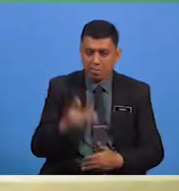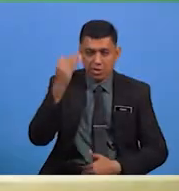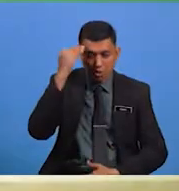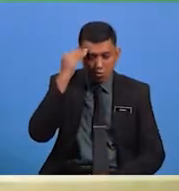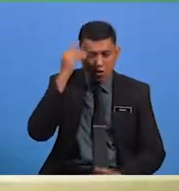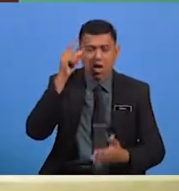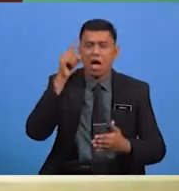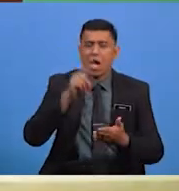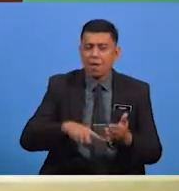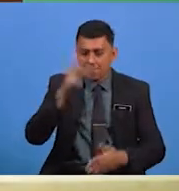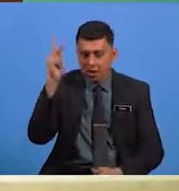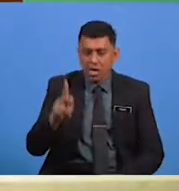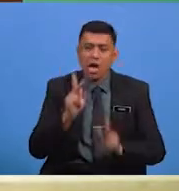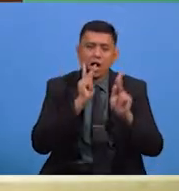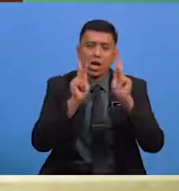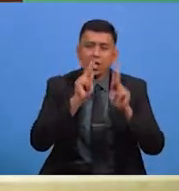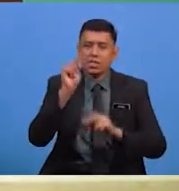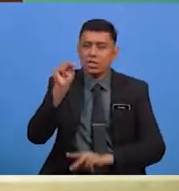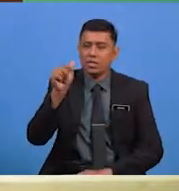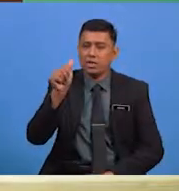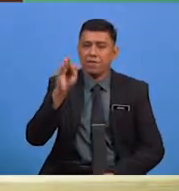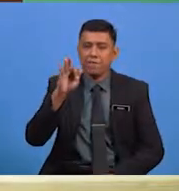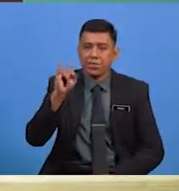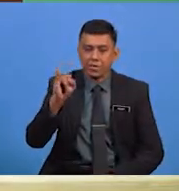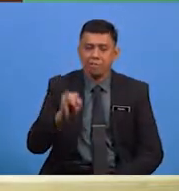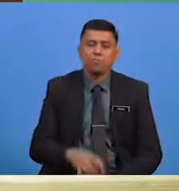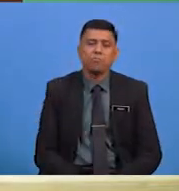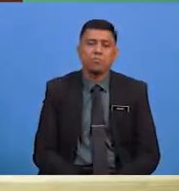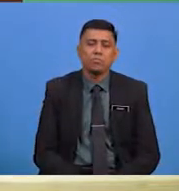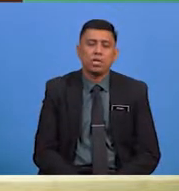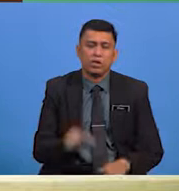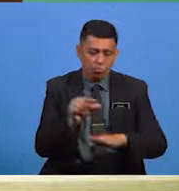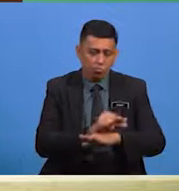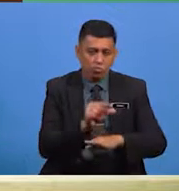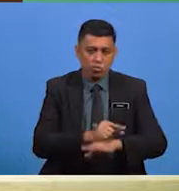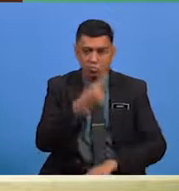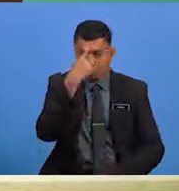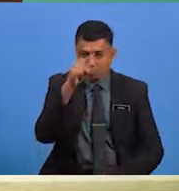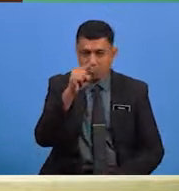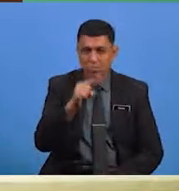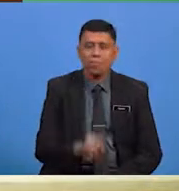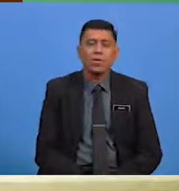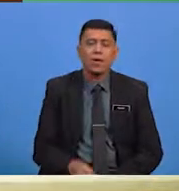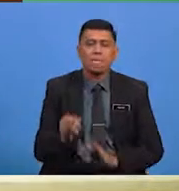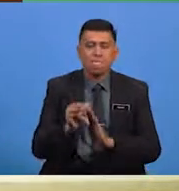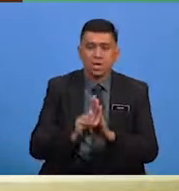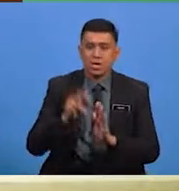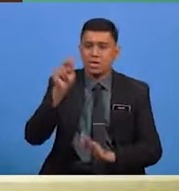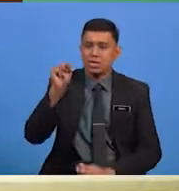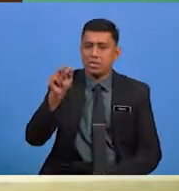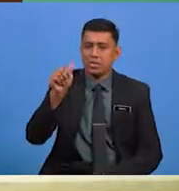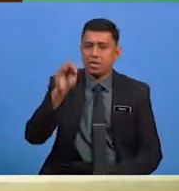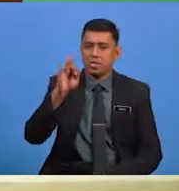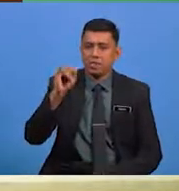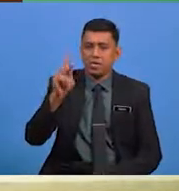apakah kata nafi. Kata nafi digunakan untuk menafikan